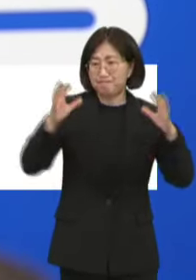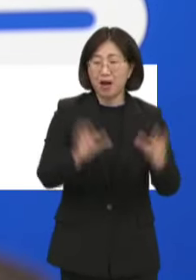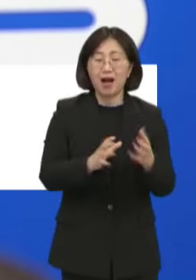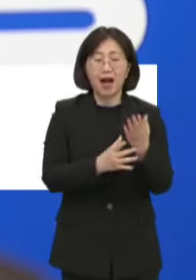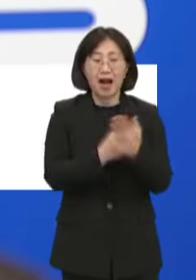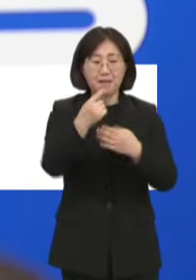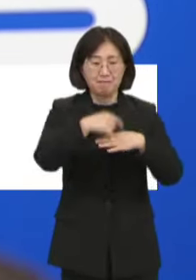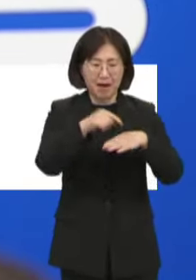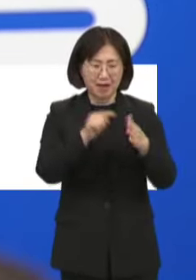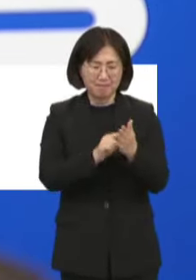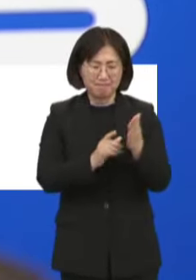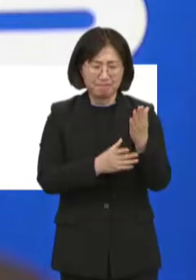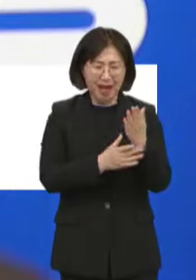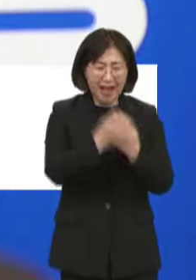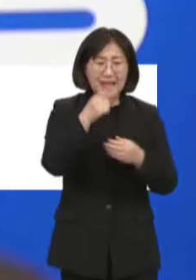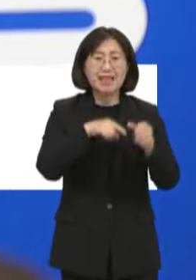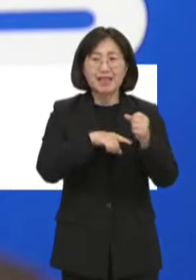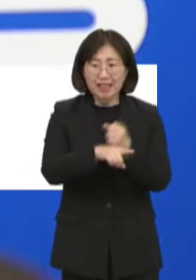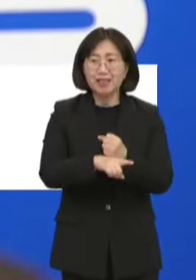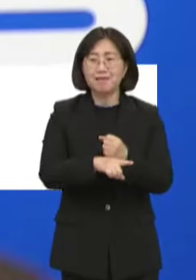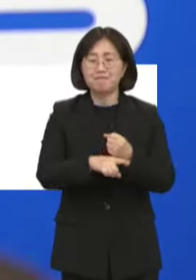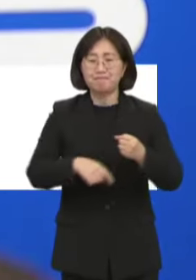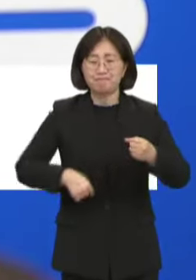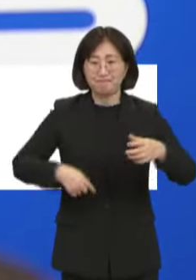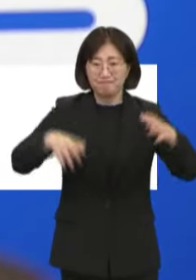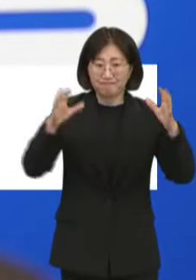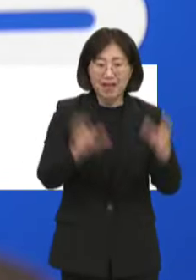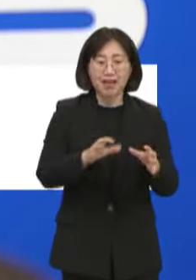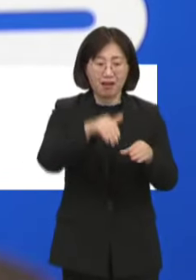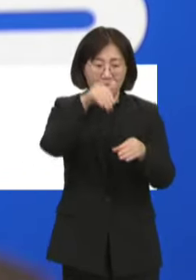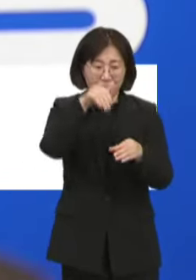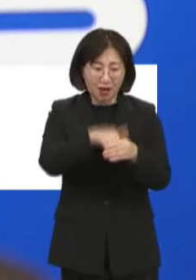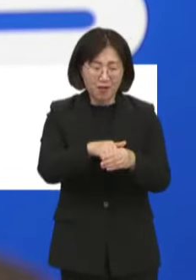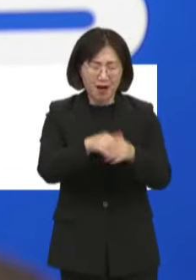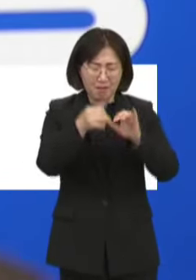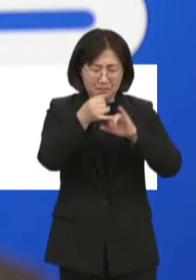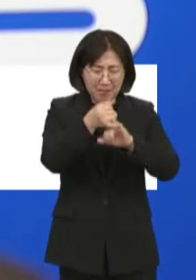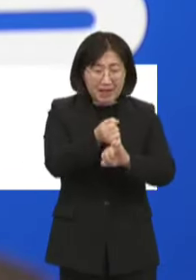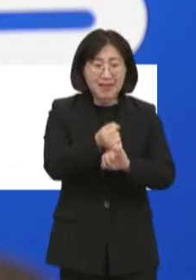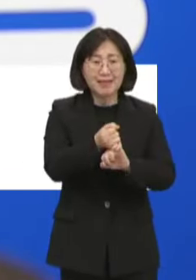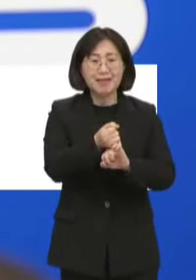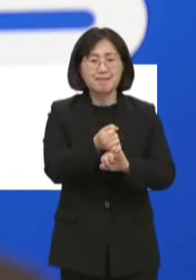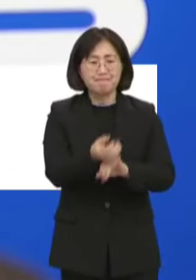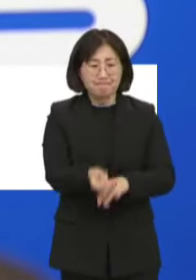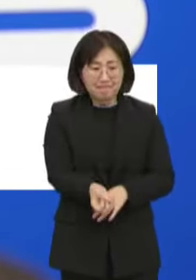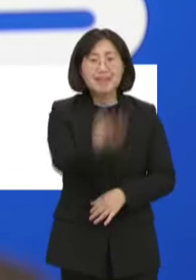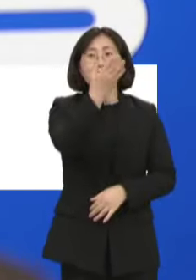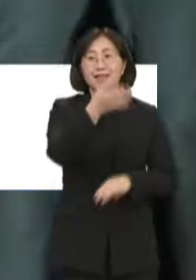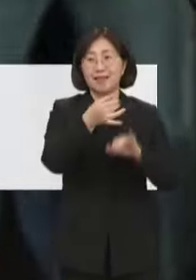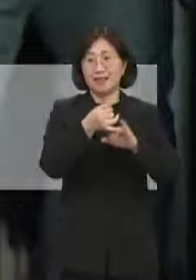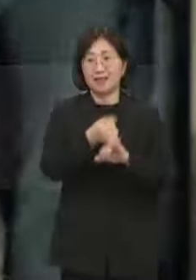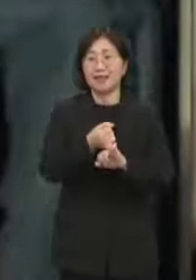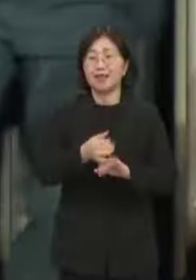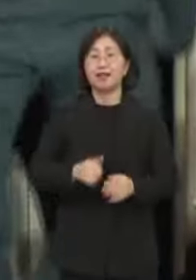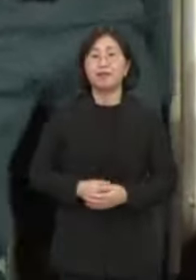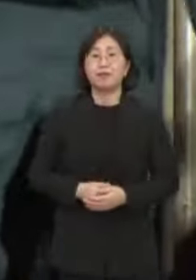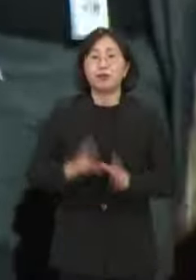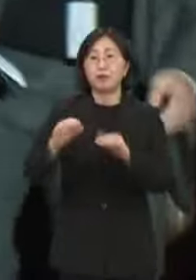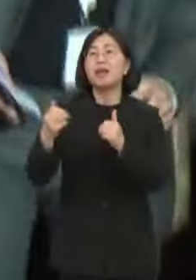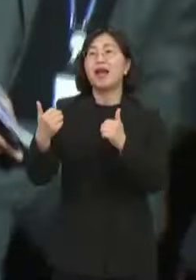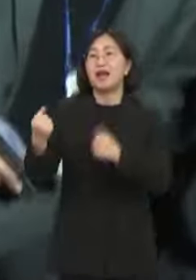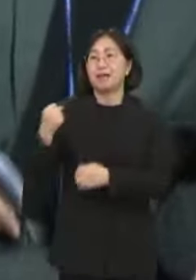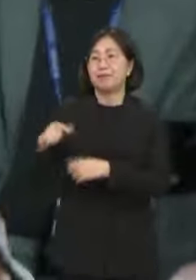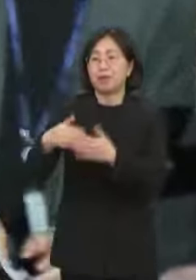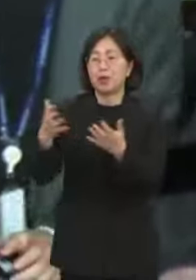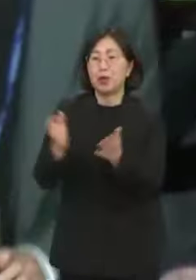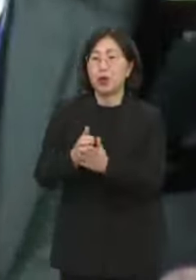마음, 한 뜻이 되어 이 선거 반드시 이기겠습니다. 국민의힘도